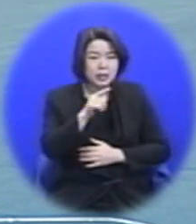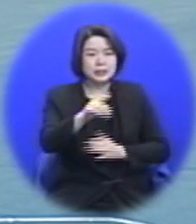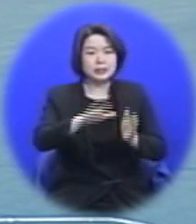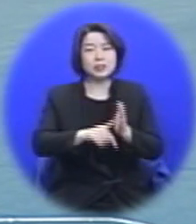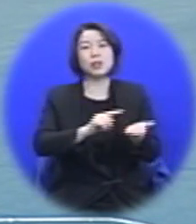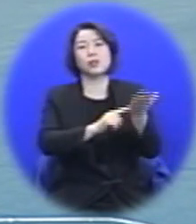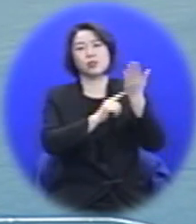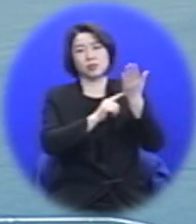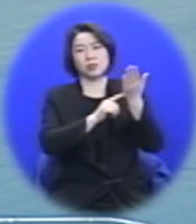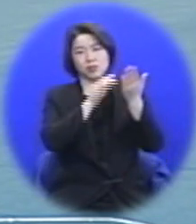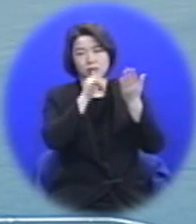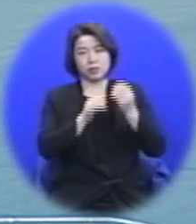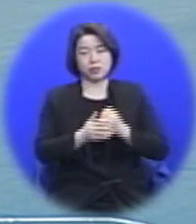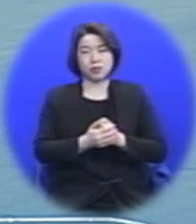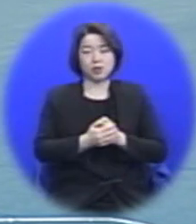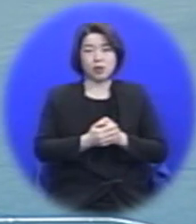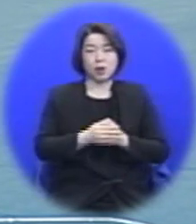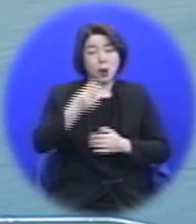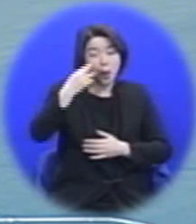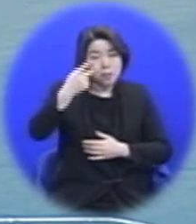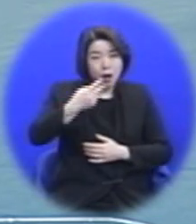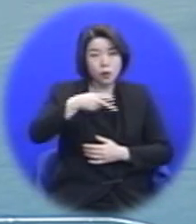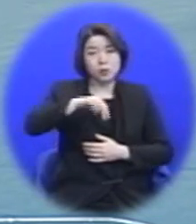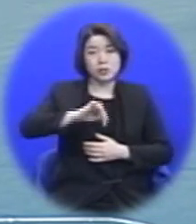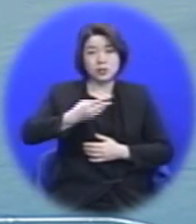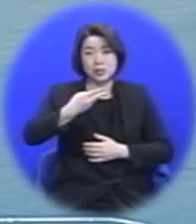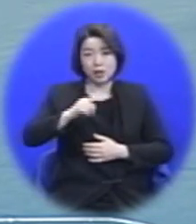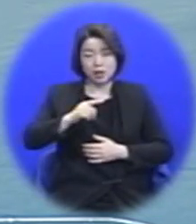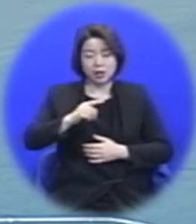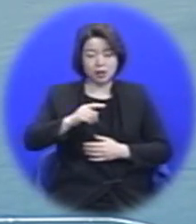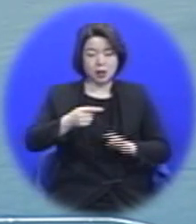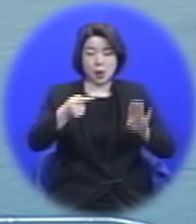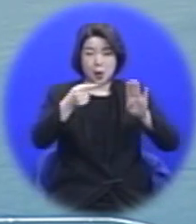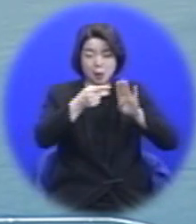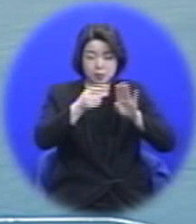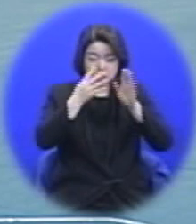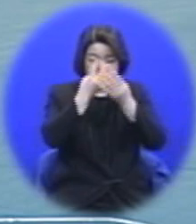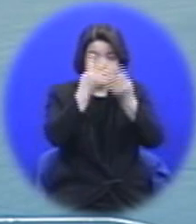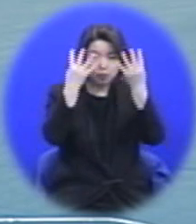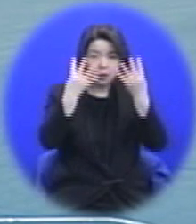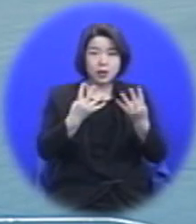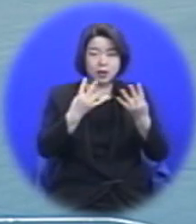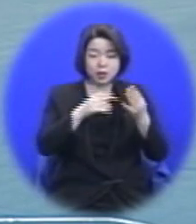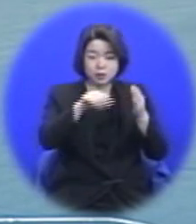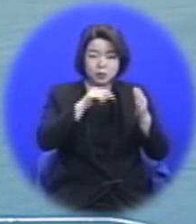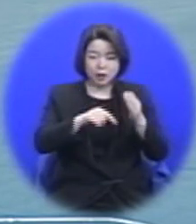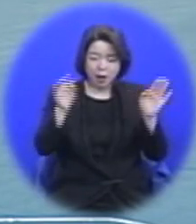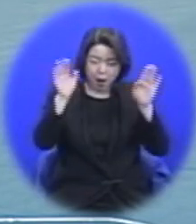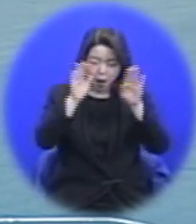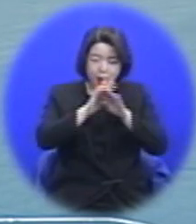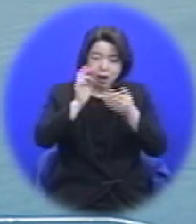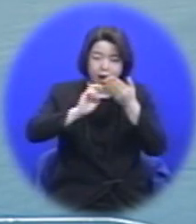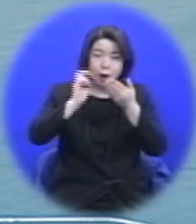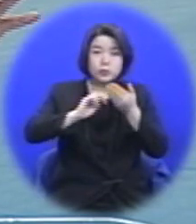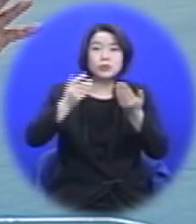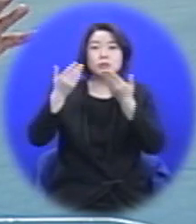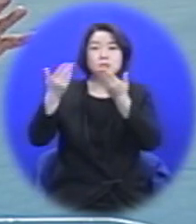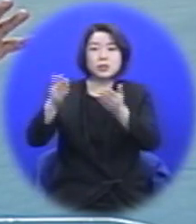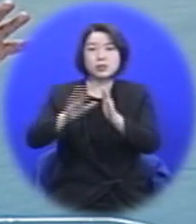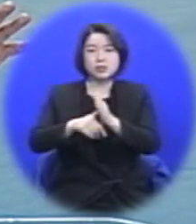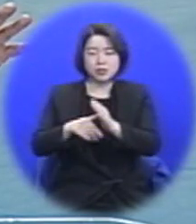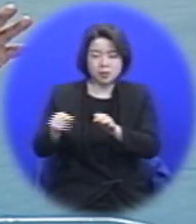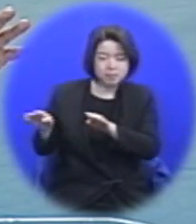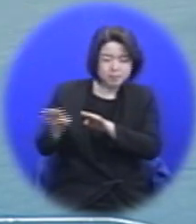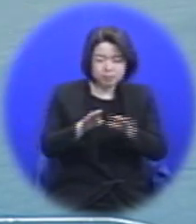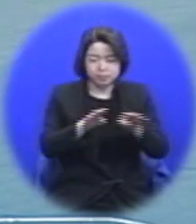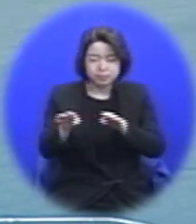거예요. 바울과 실라가 빌립보 감옥에서 그 한밤중에 찬송을 드렸을 때 그 지진이